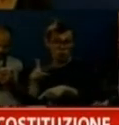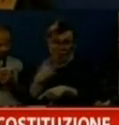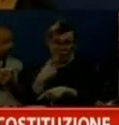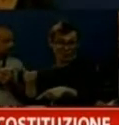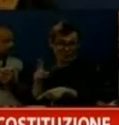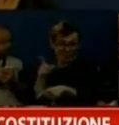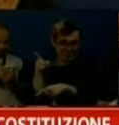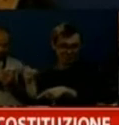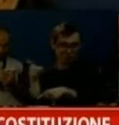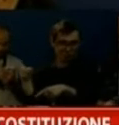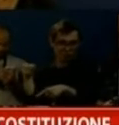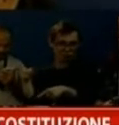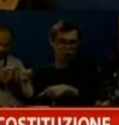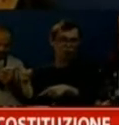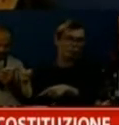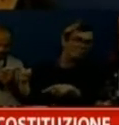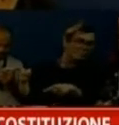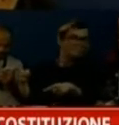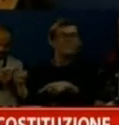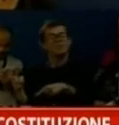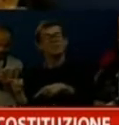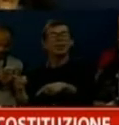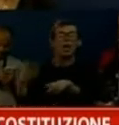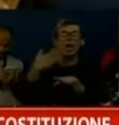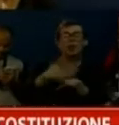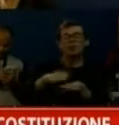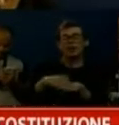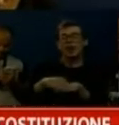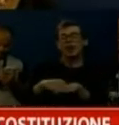questi vagoncini su quali c'è il consenso per